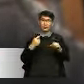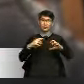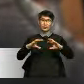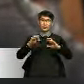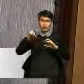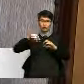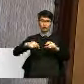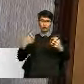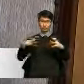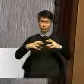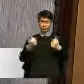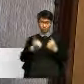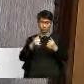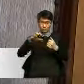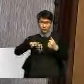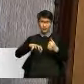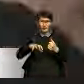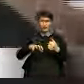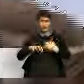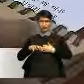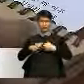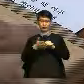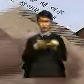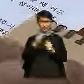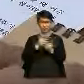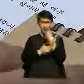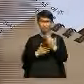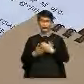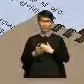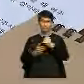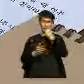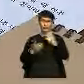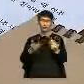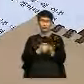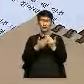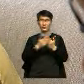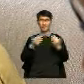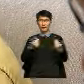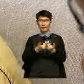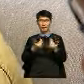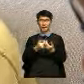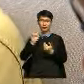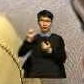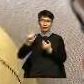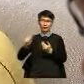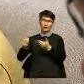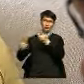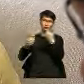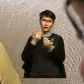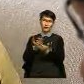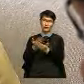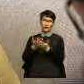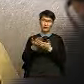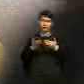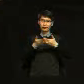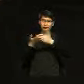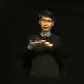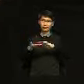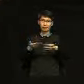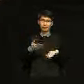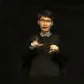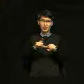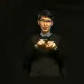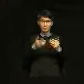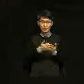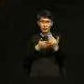이미 위에 물주 검출이 우려되는 바 있다며 발전소 반대 운동에 동참해 줄 것을 여주시 에 요구했습니다 lng